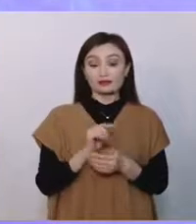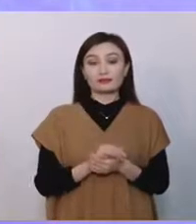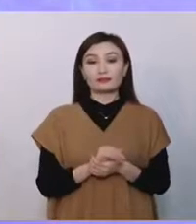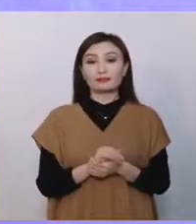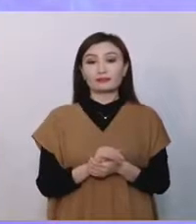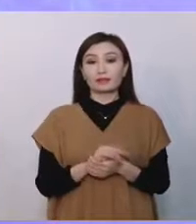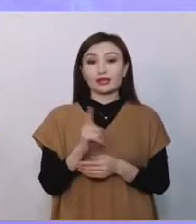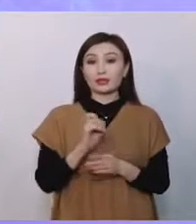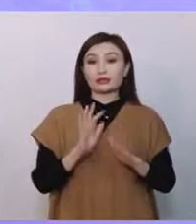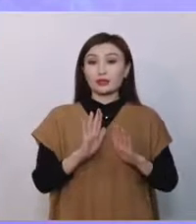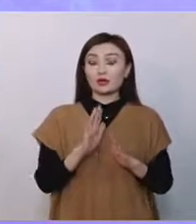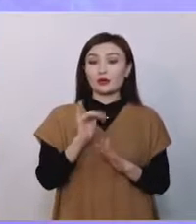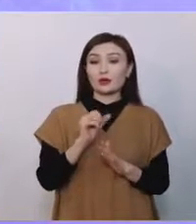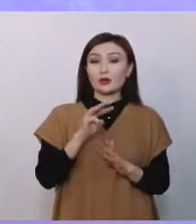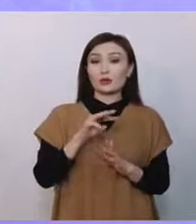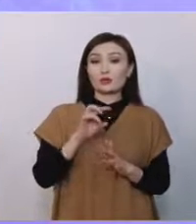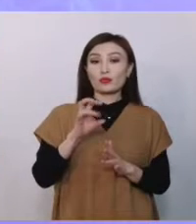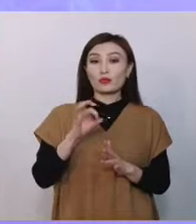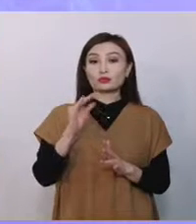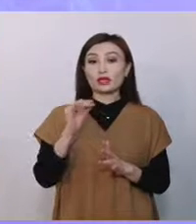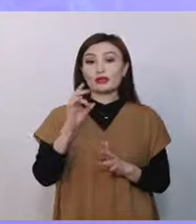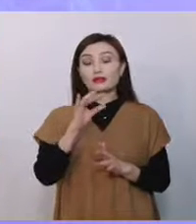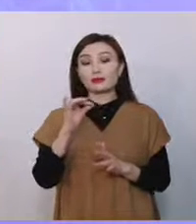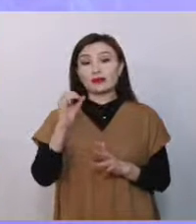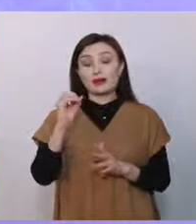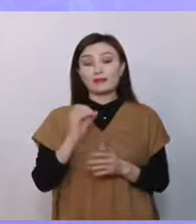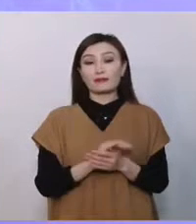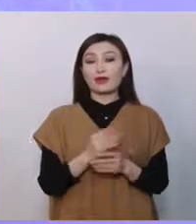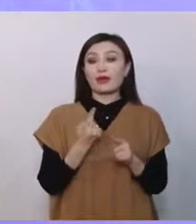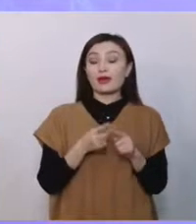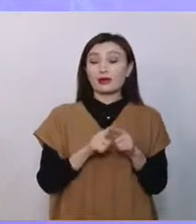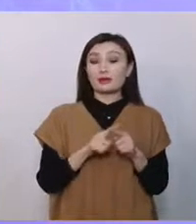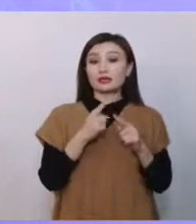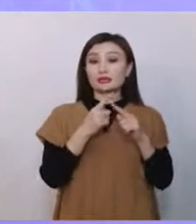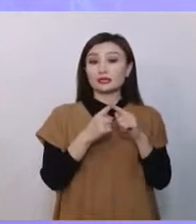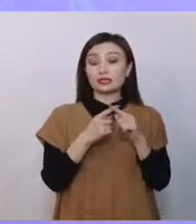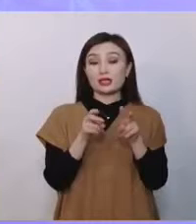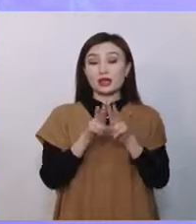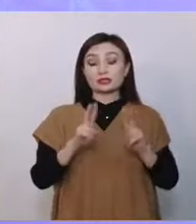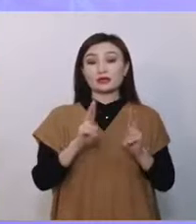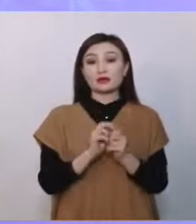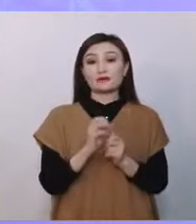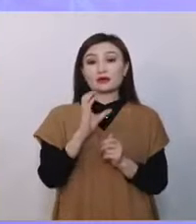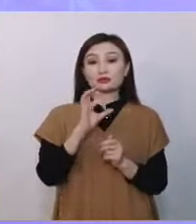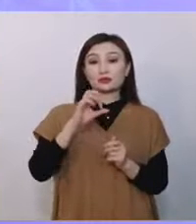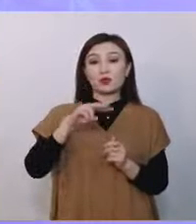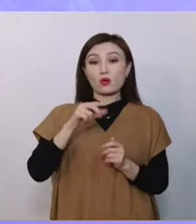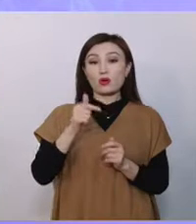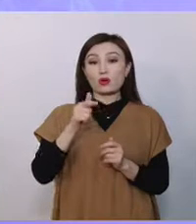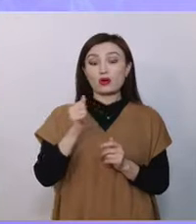что такое умножение это сложение одинаковых слагаемых